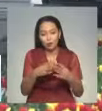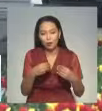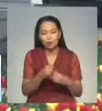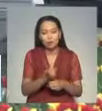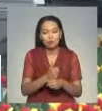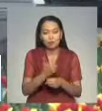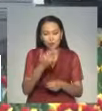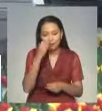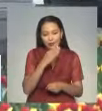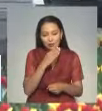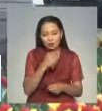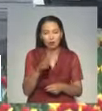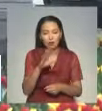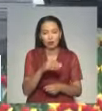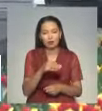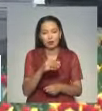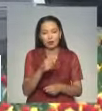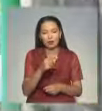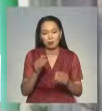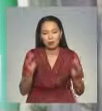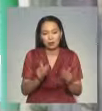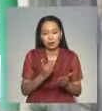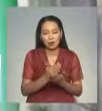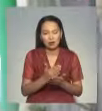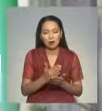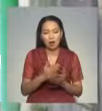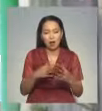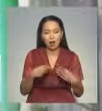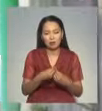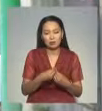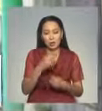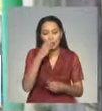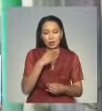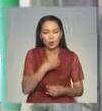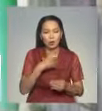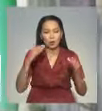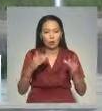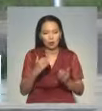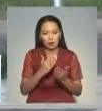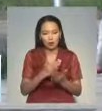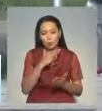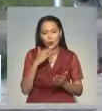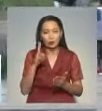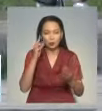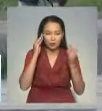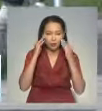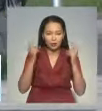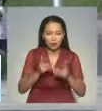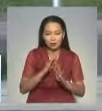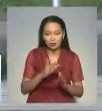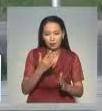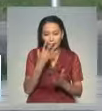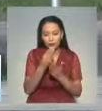атқа лайық ер азаматтар азайған. Отбасындағы әкенің рөлі төмендеген дейді жұрт. Бірақ бұл пікірмен келіспейтіндер де көп. Олар мұндай